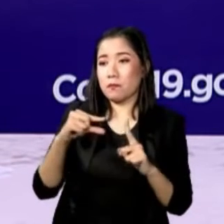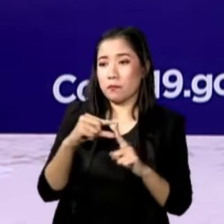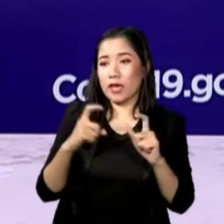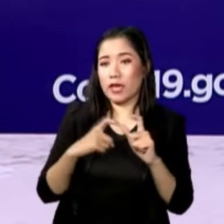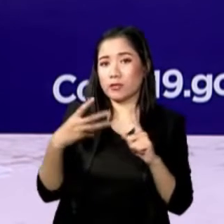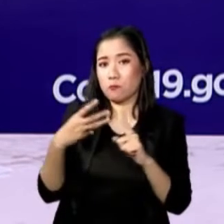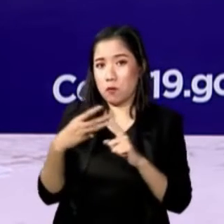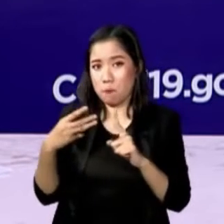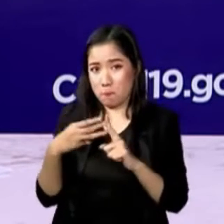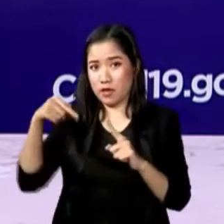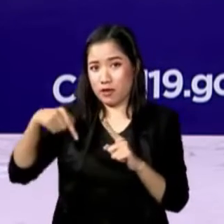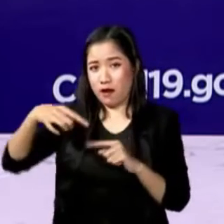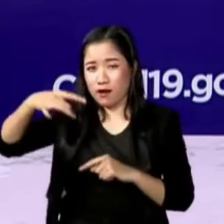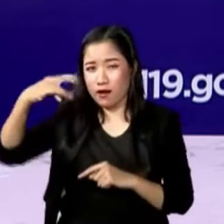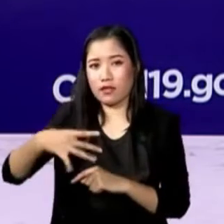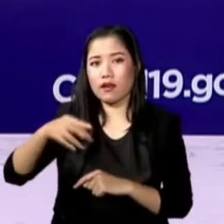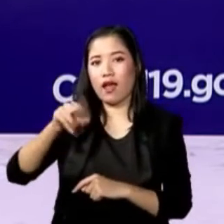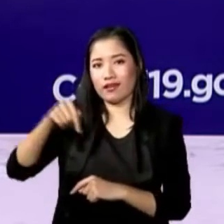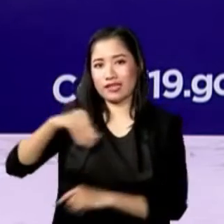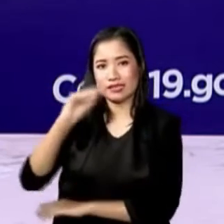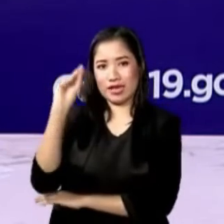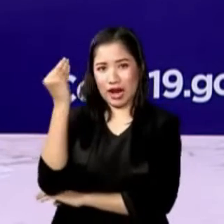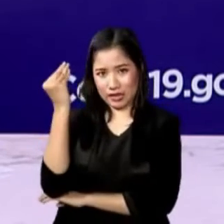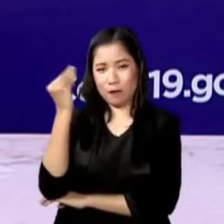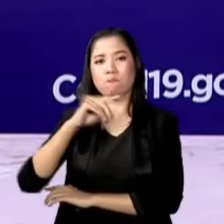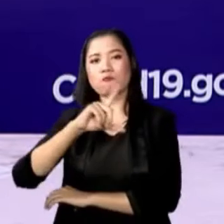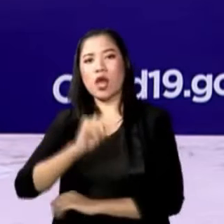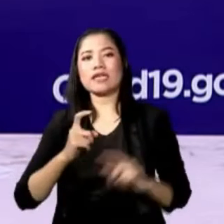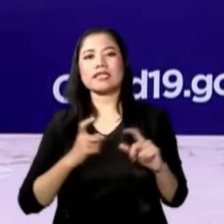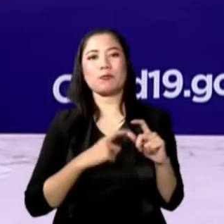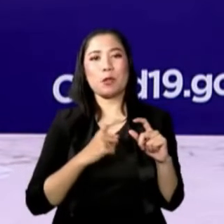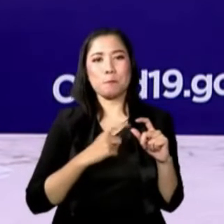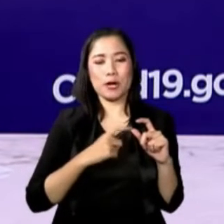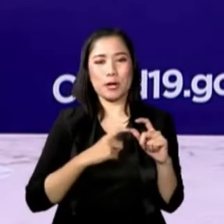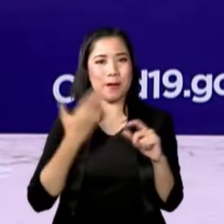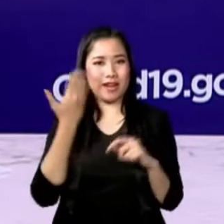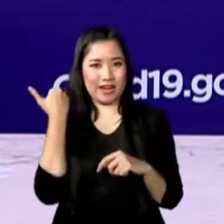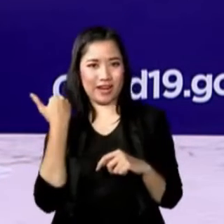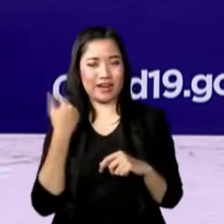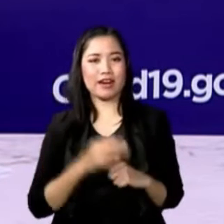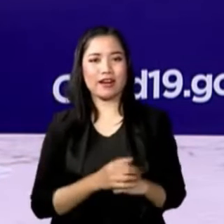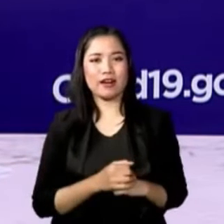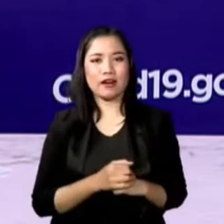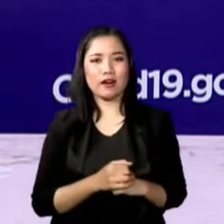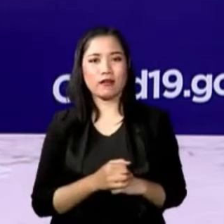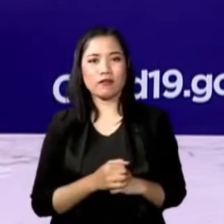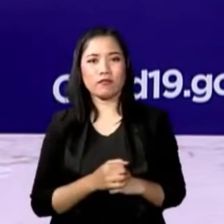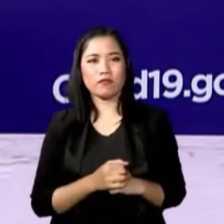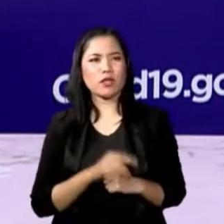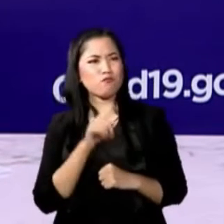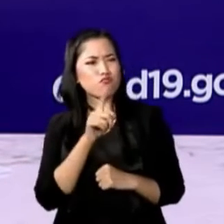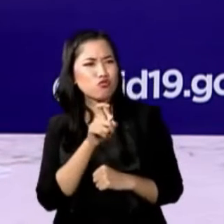PSBB yang kembali diperketat di DKI Jakarta pada bulan September lalu, di mana dibutuhkan